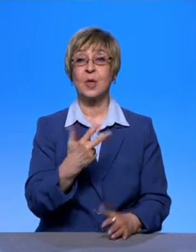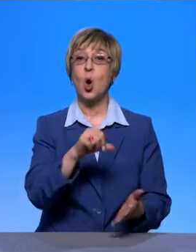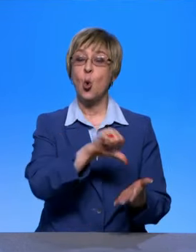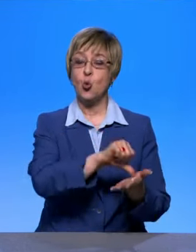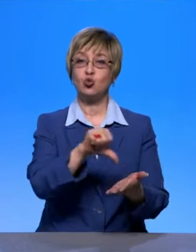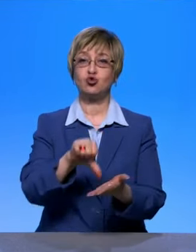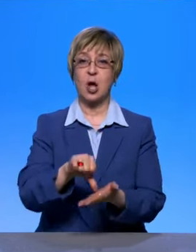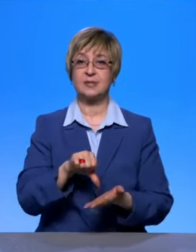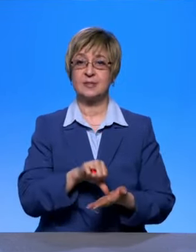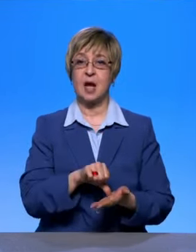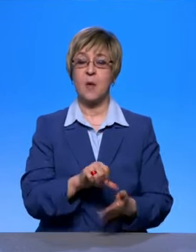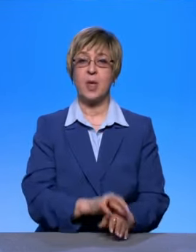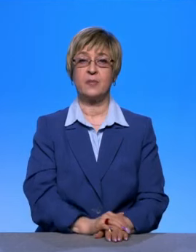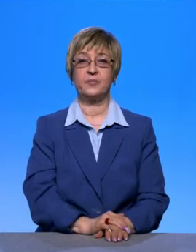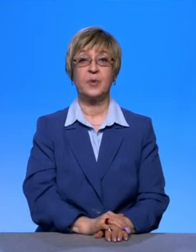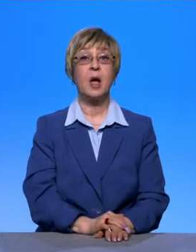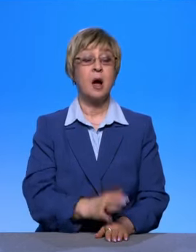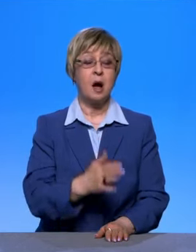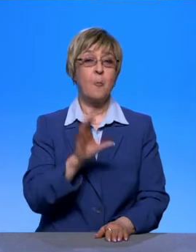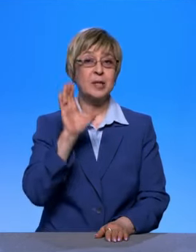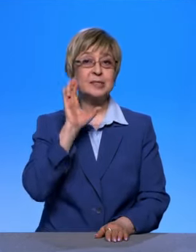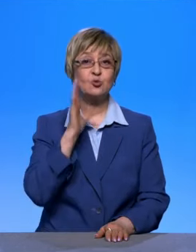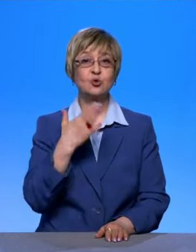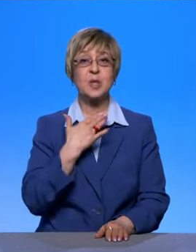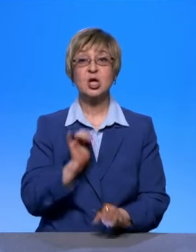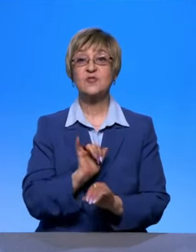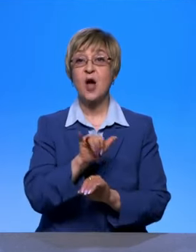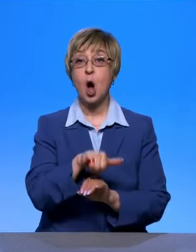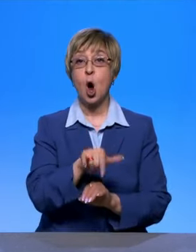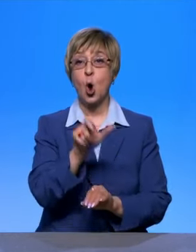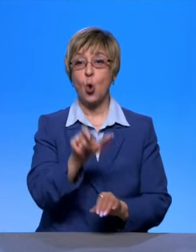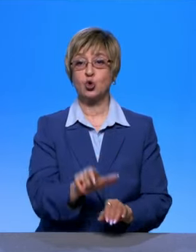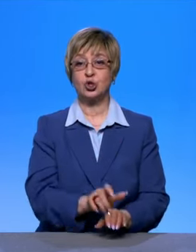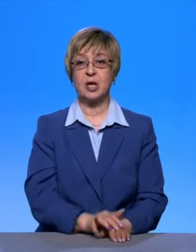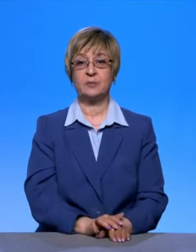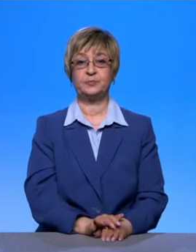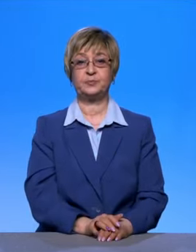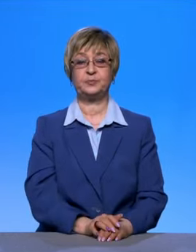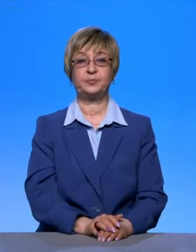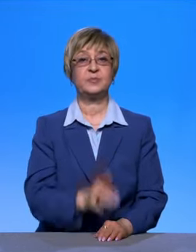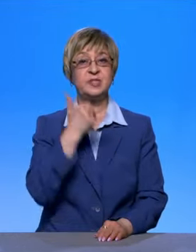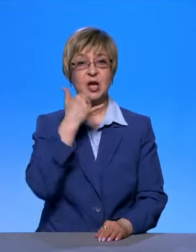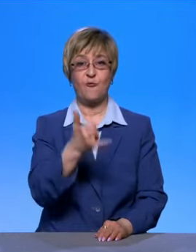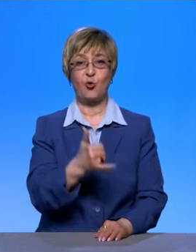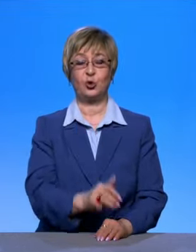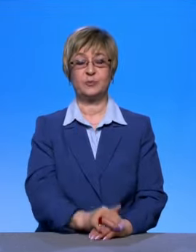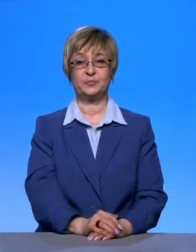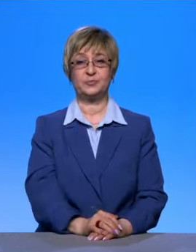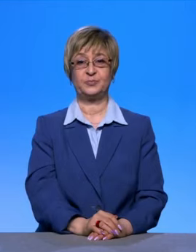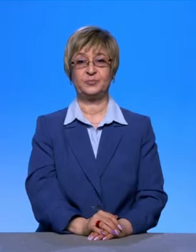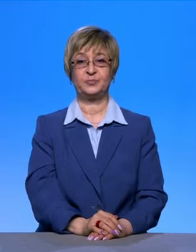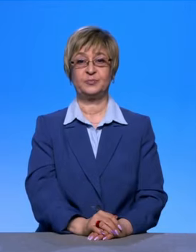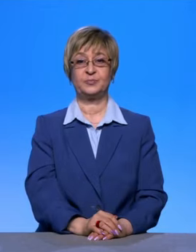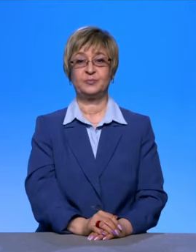участниками. Да. Давайте послушаем нашего гостя. Зумайра из Татарстана у нас на связи. Здравствуйте, Зумайра, мы вас